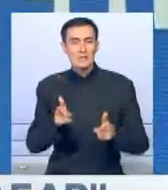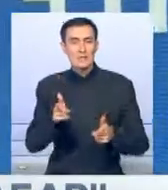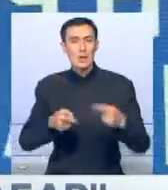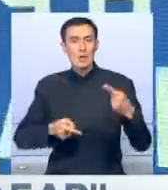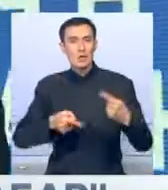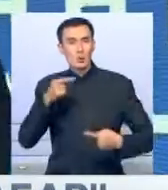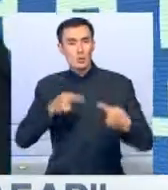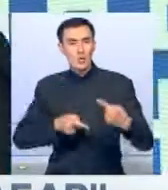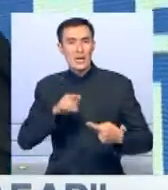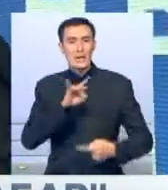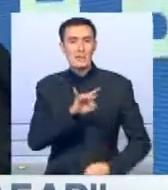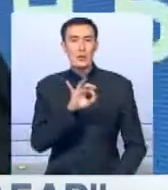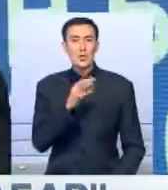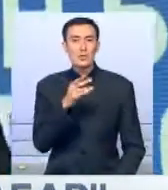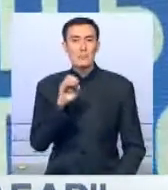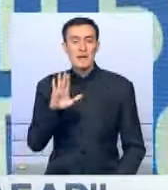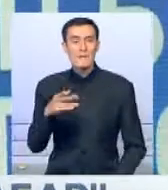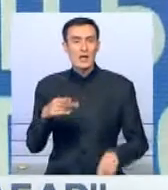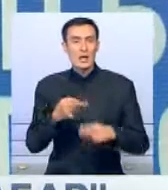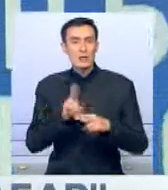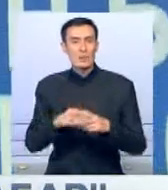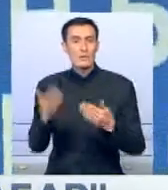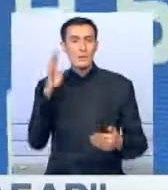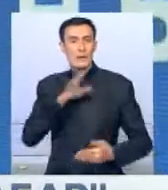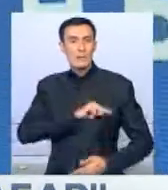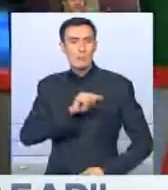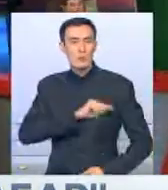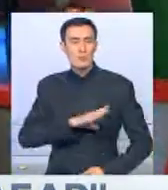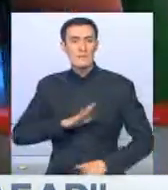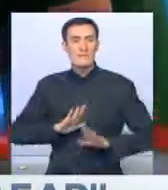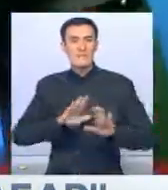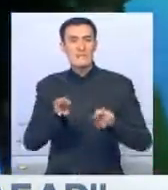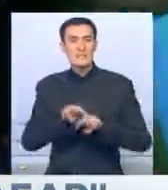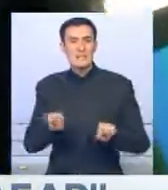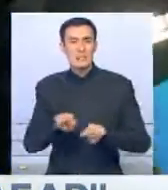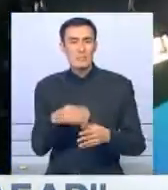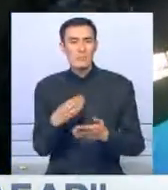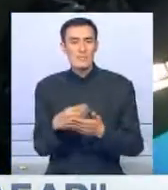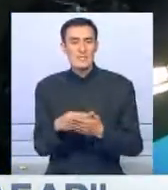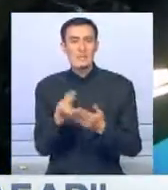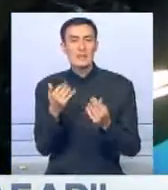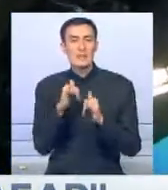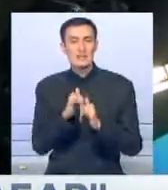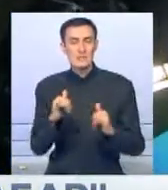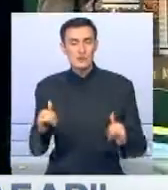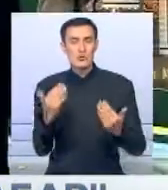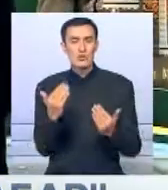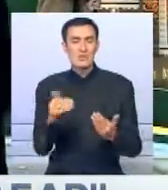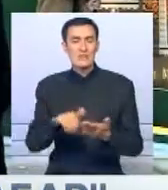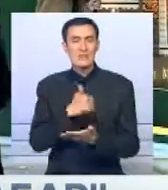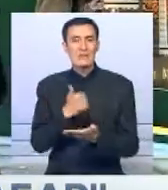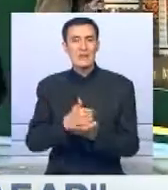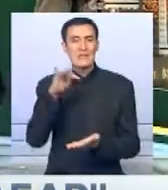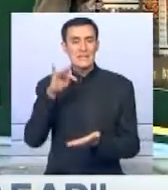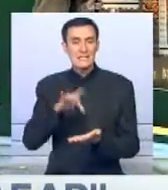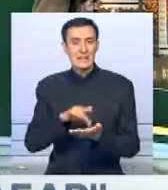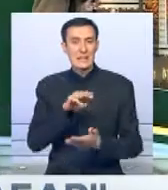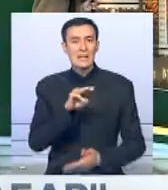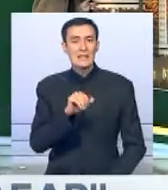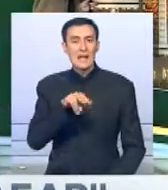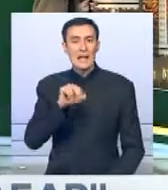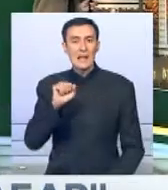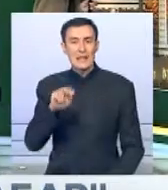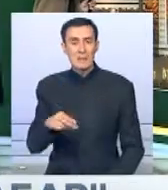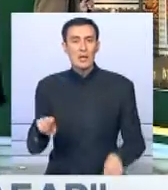теледуэль с Рахимом Ошакбаевым, который в свое время работал вице-министром по инвестициям и развитию, сейчас возглавляет центр